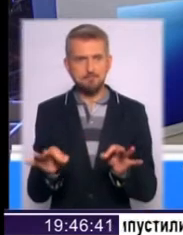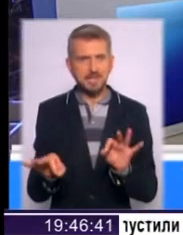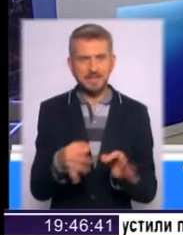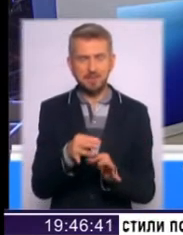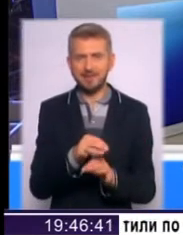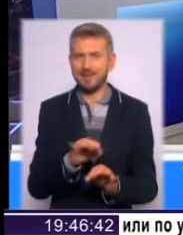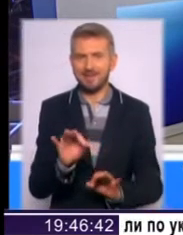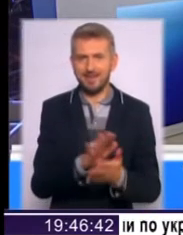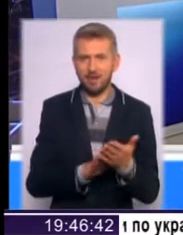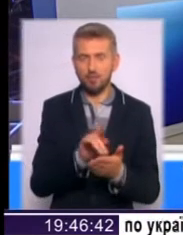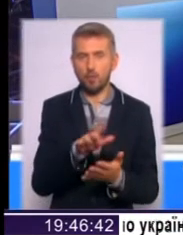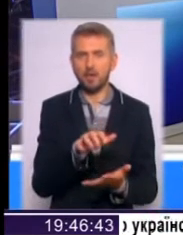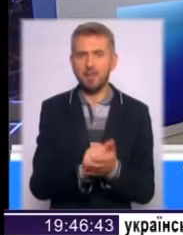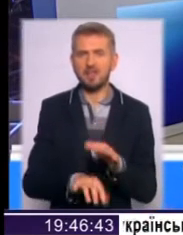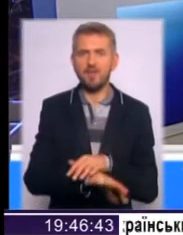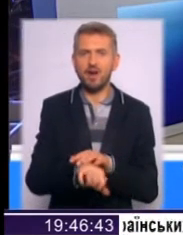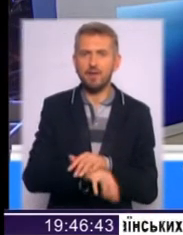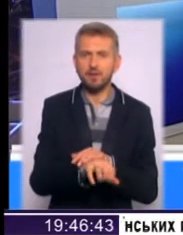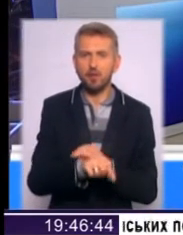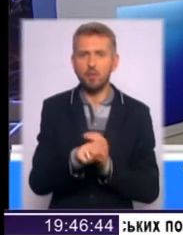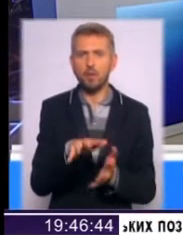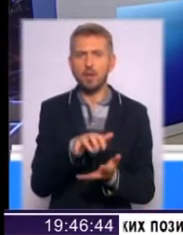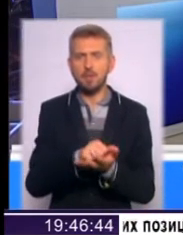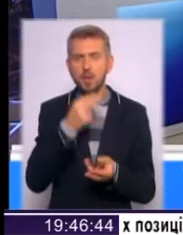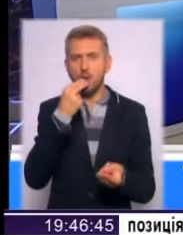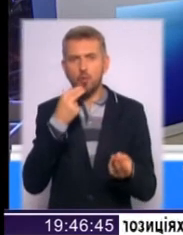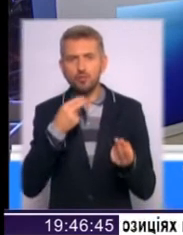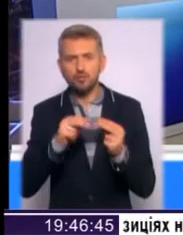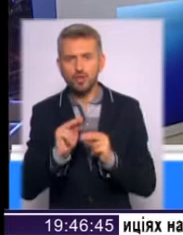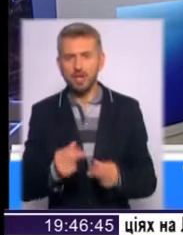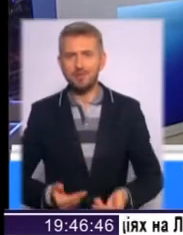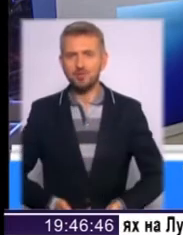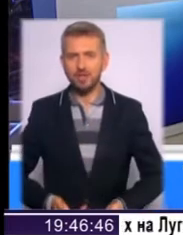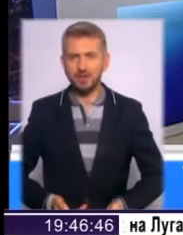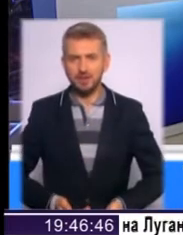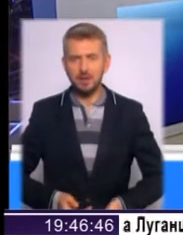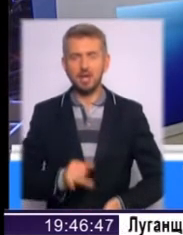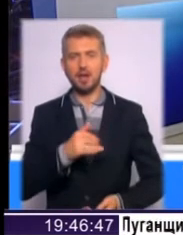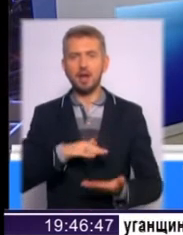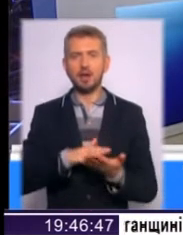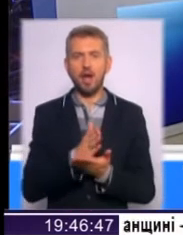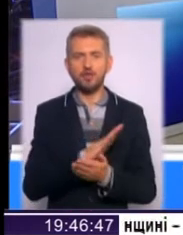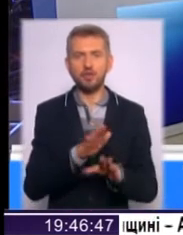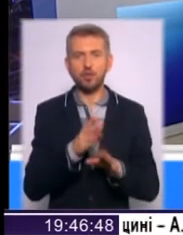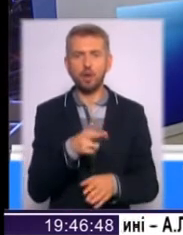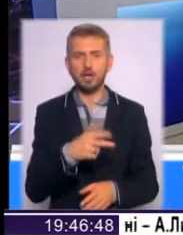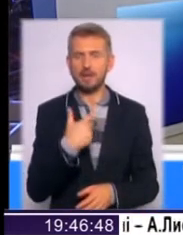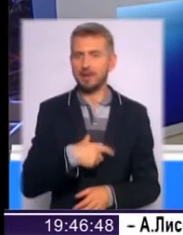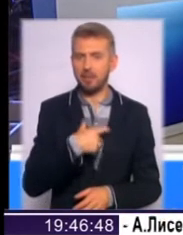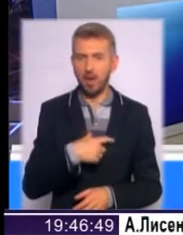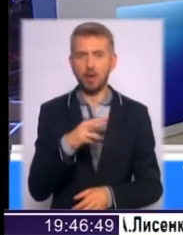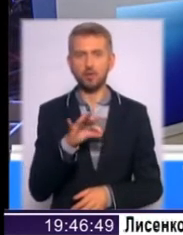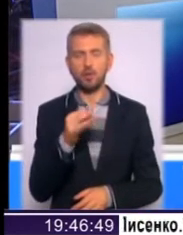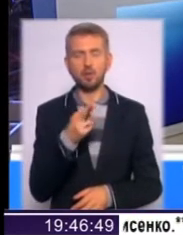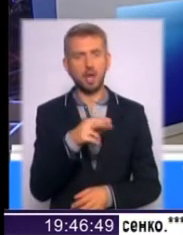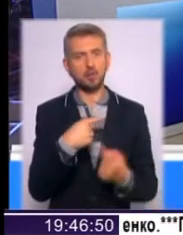он занимается воровством, он занимается улучшением жизни и качества не только для себя, но и